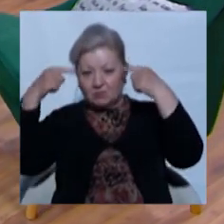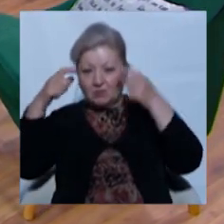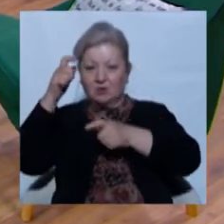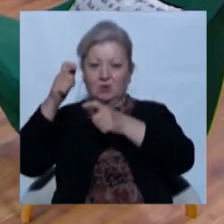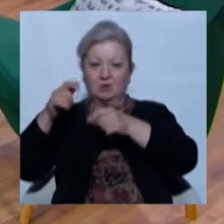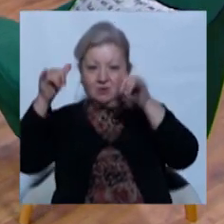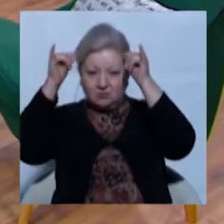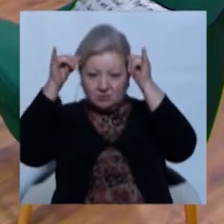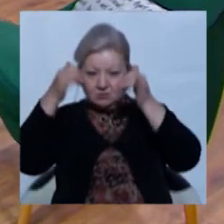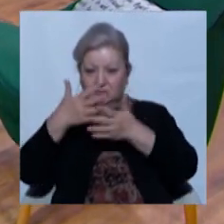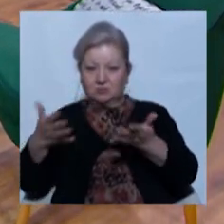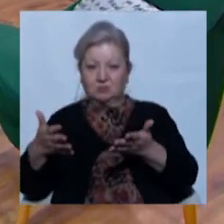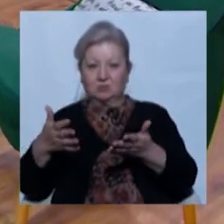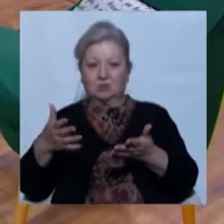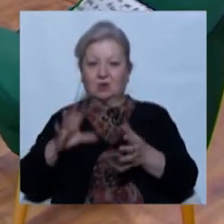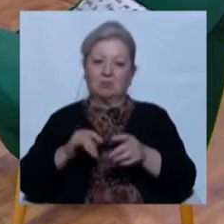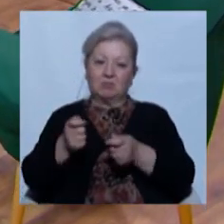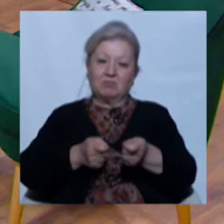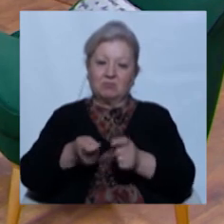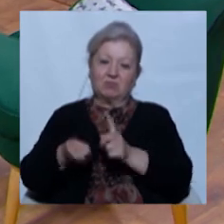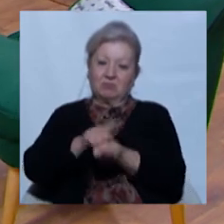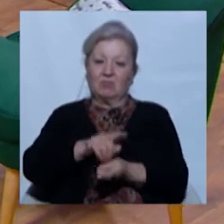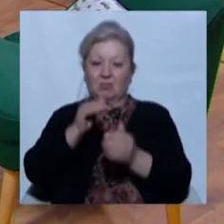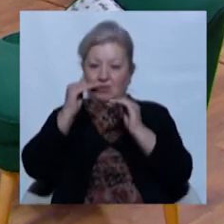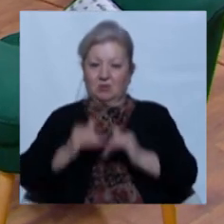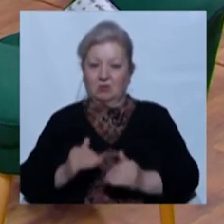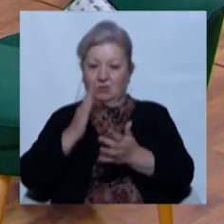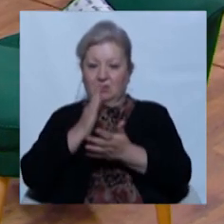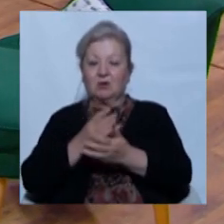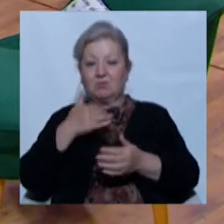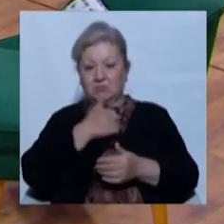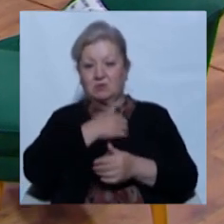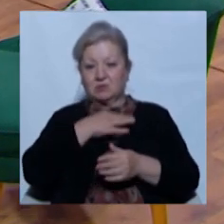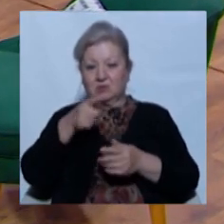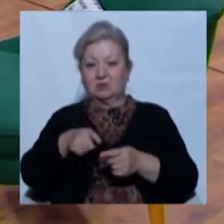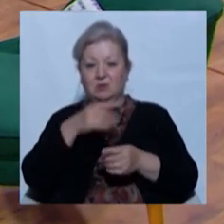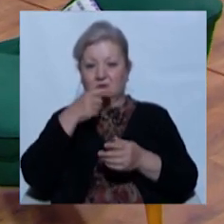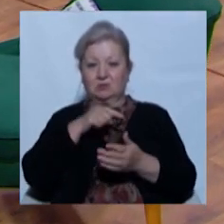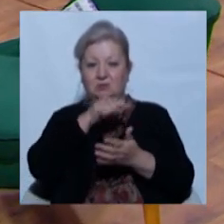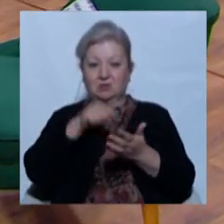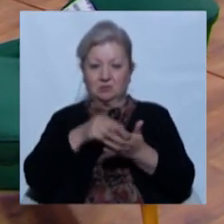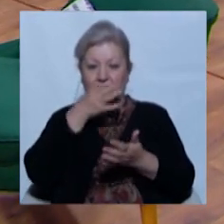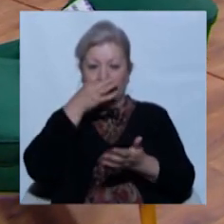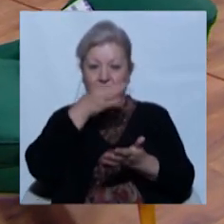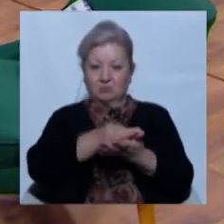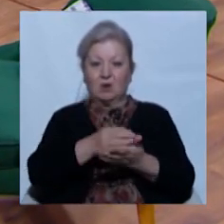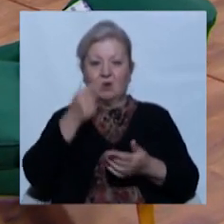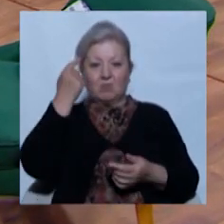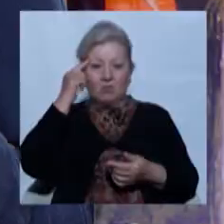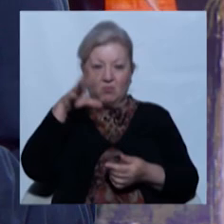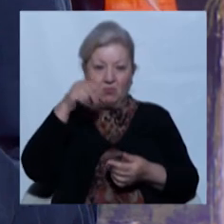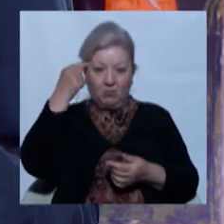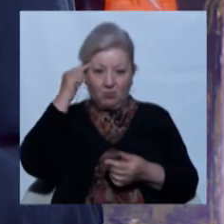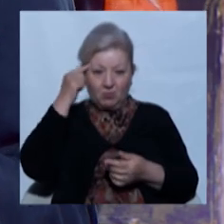ვიდრე თქვა მიწათმოქმედება, ხო? და მე მინდა რომ ამ კითხვას გავცეთ, ვიფიქროთ, თქვა, მოიფიქროთ,